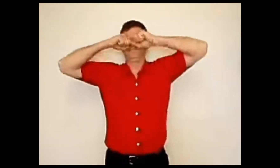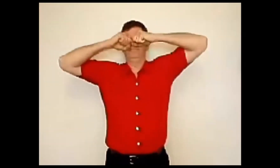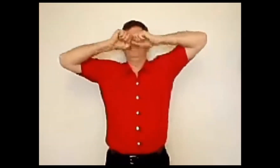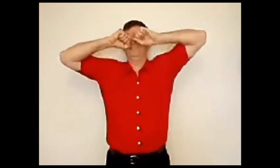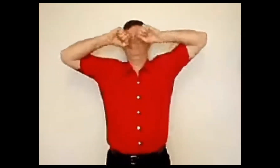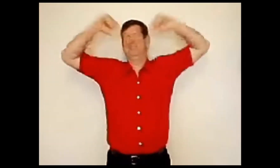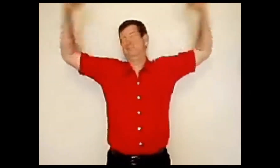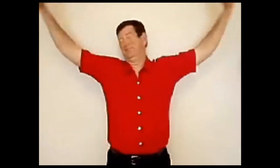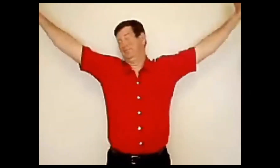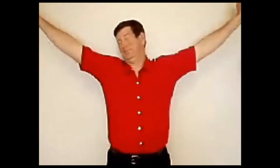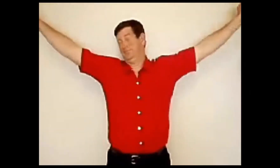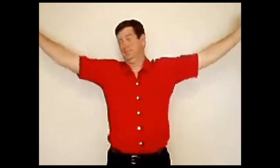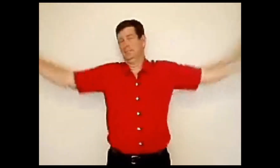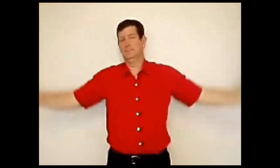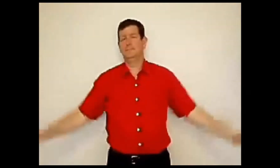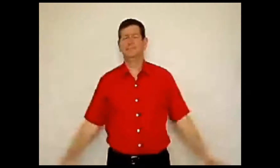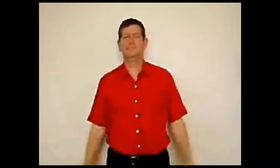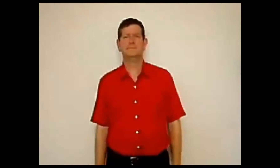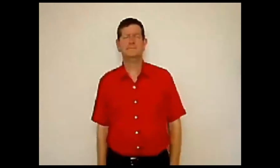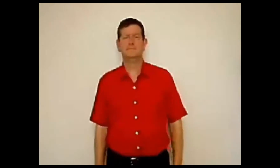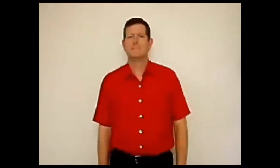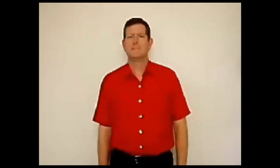Se réveiller.